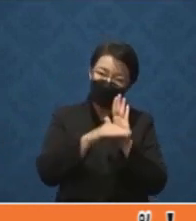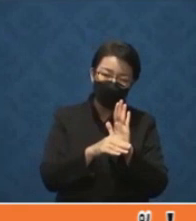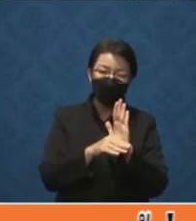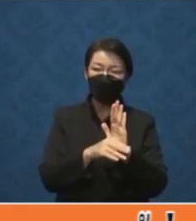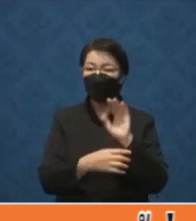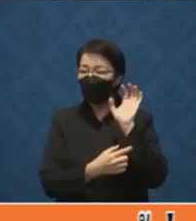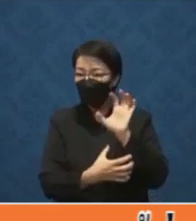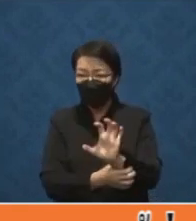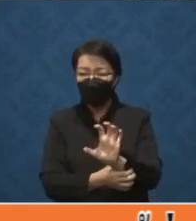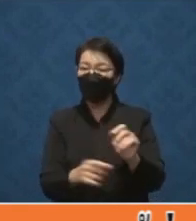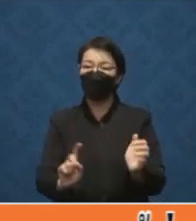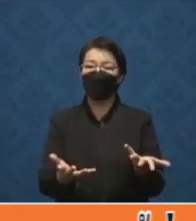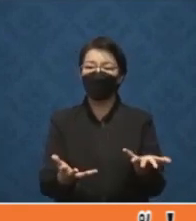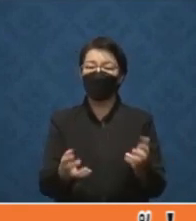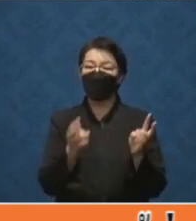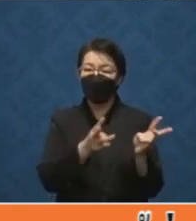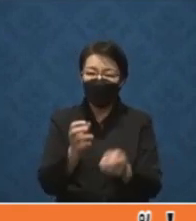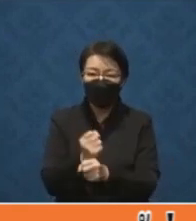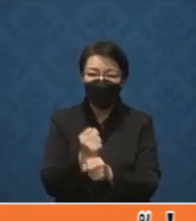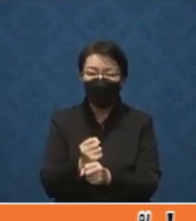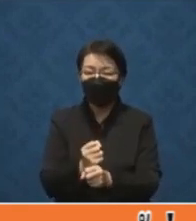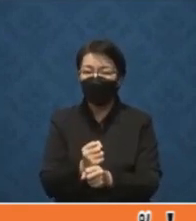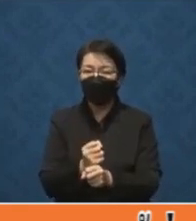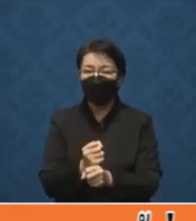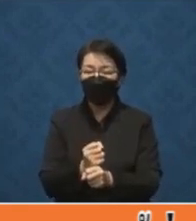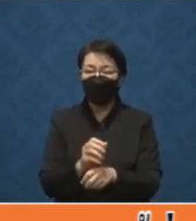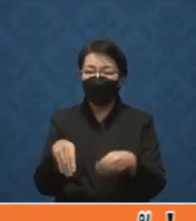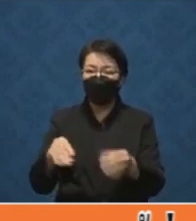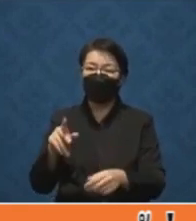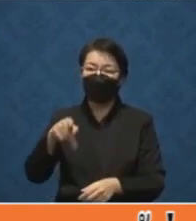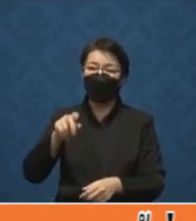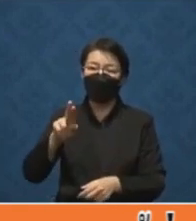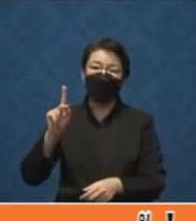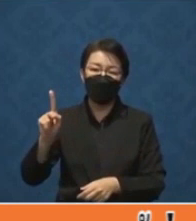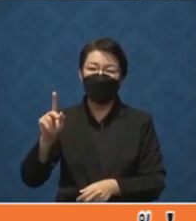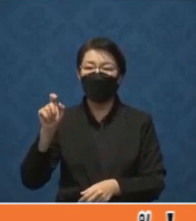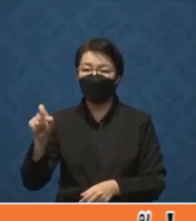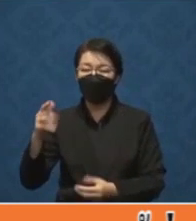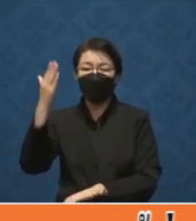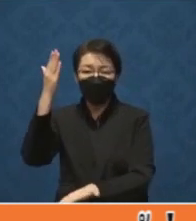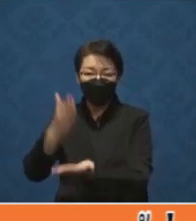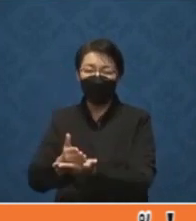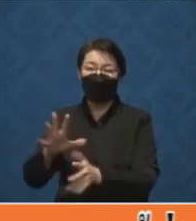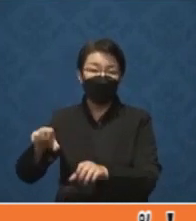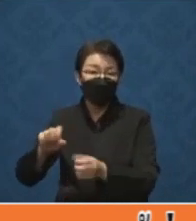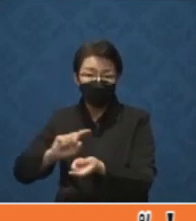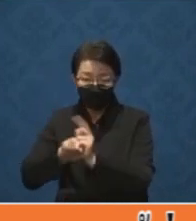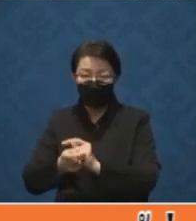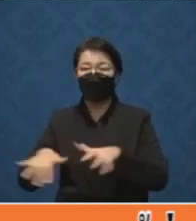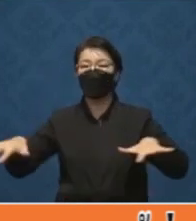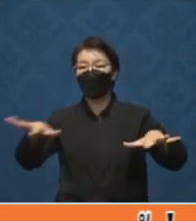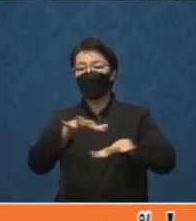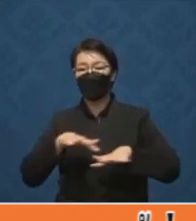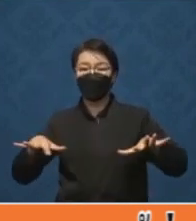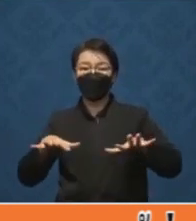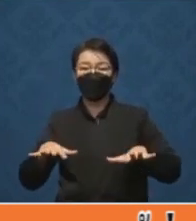ข้อกำหนดที่จะนำมาใช้และนำเสนอกระบวนการที่จะนำไปสู่การยุติสถานการณ์ฉุกเฉินนั้นและกลับสู่สถาน